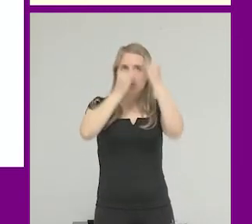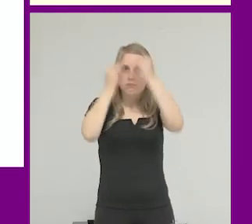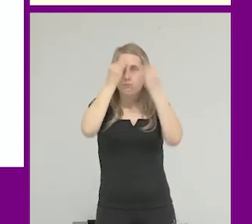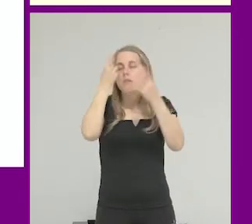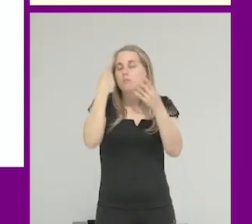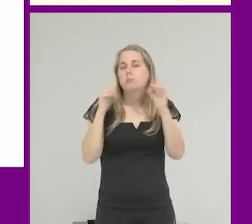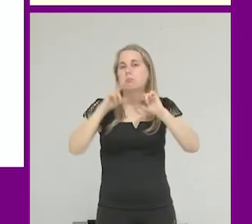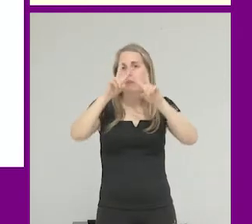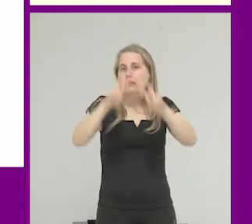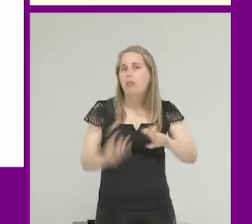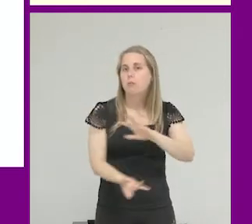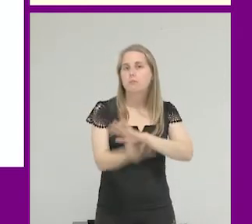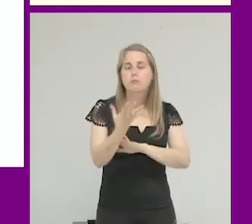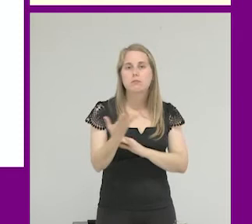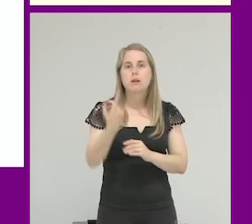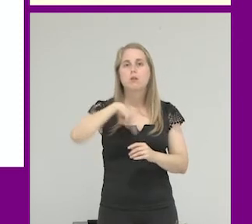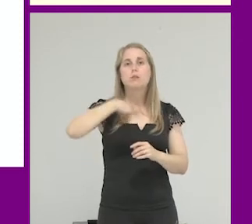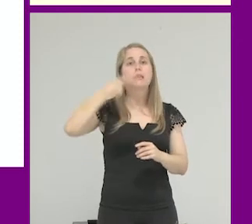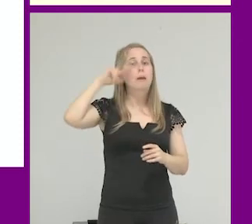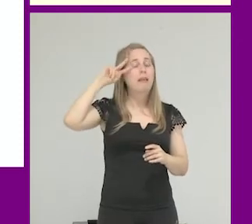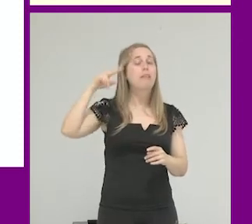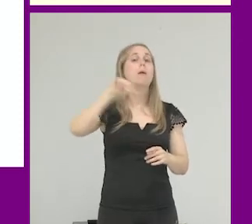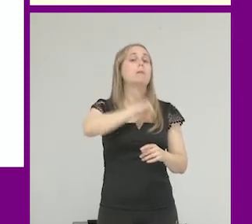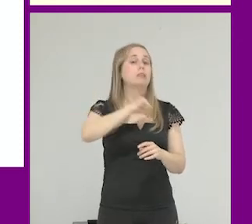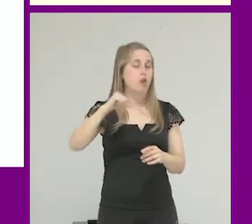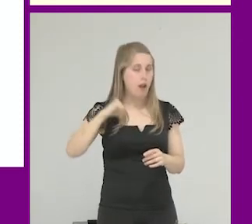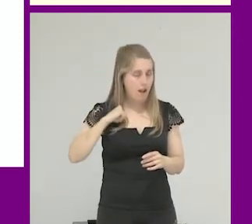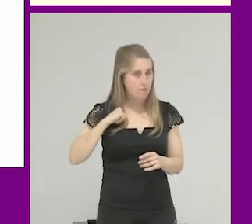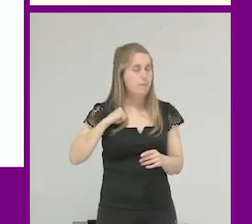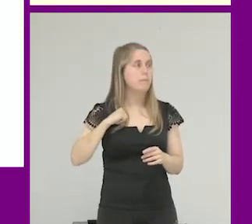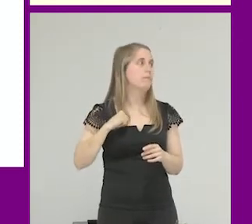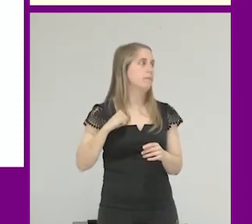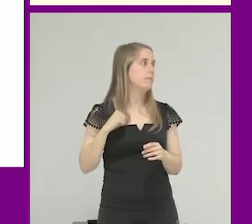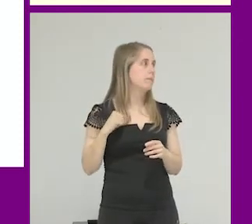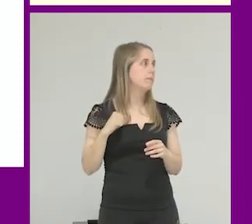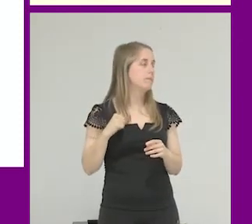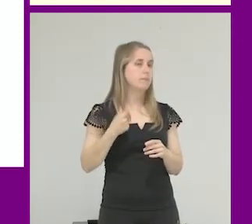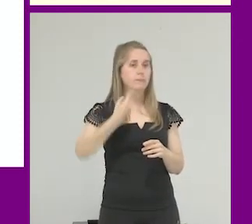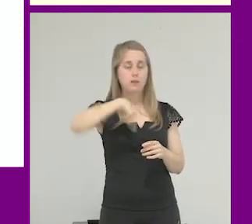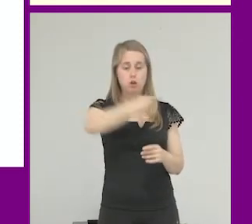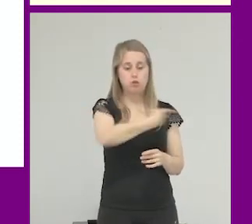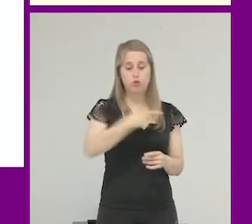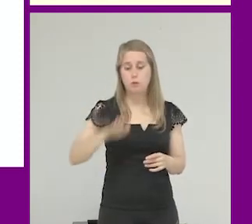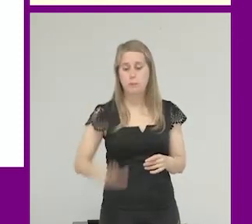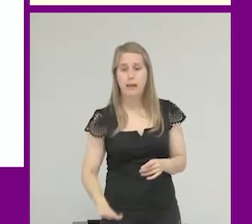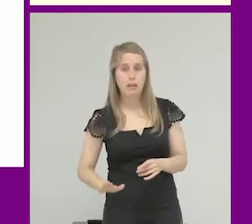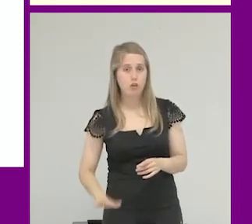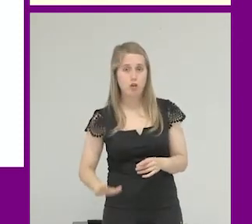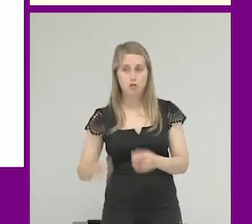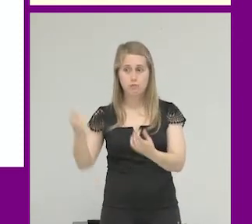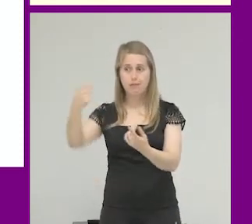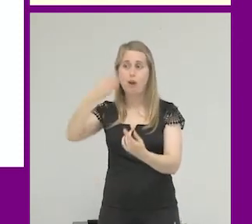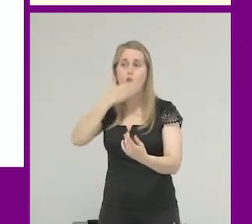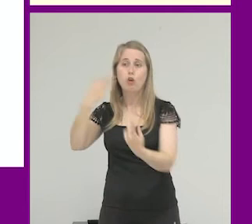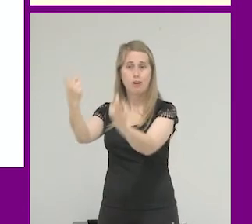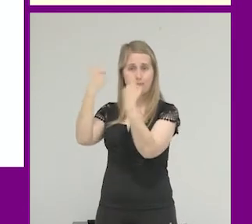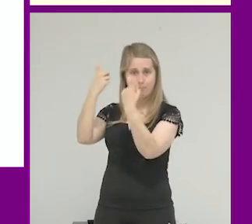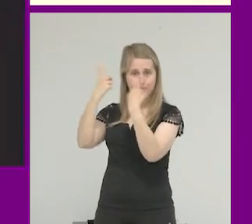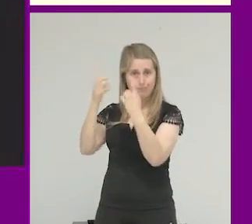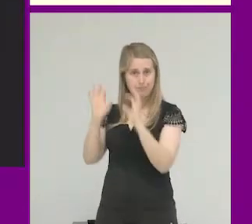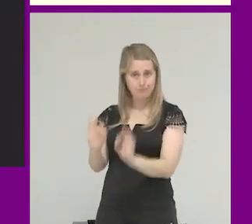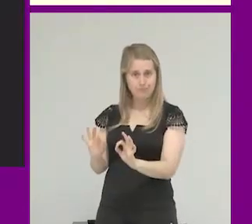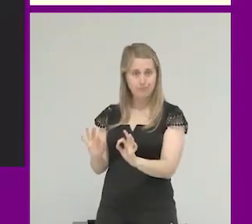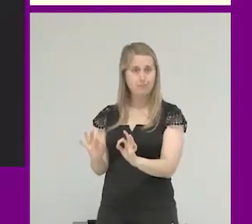hau ikerketa, gure esperientzia pertsonalatik ba txikitan jaso genuena eskoletan